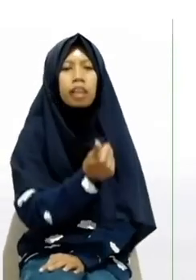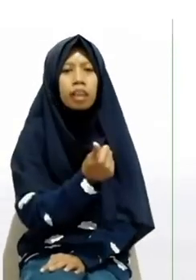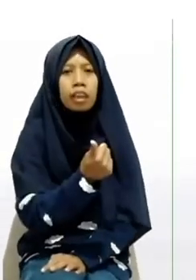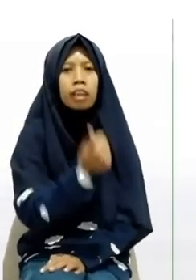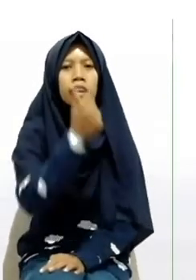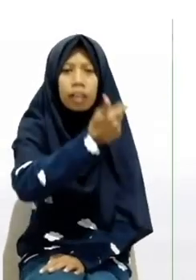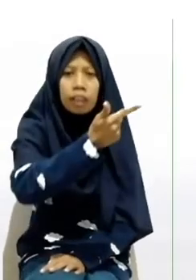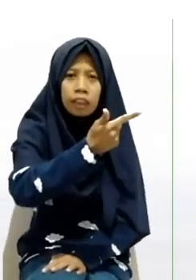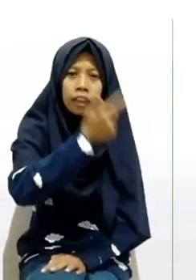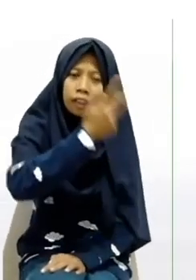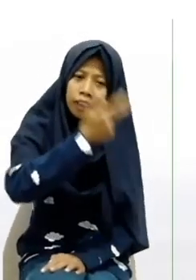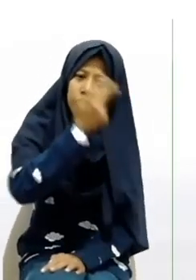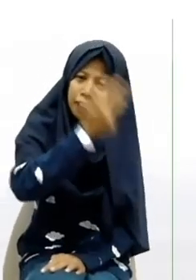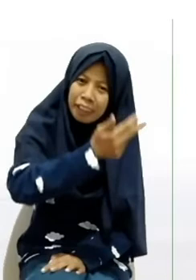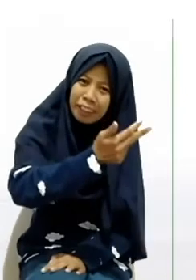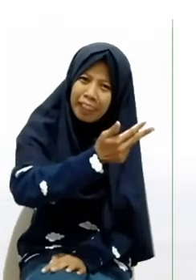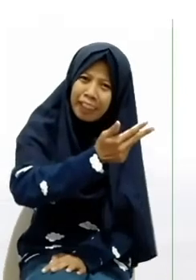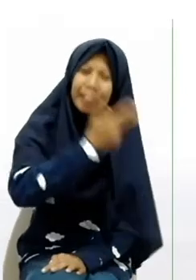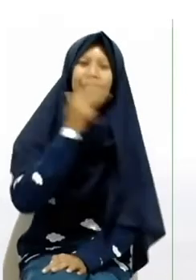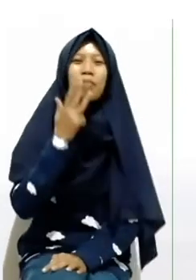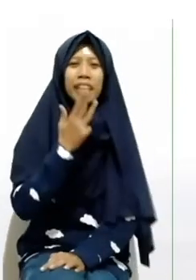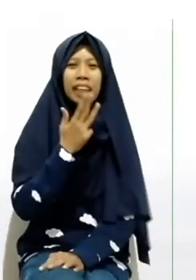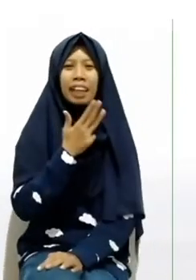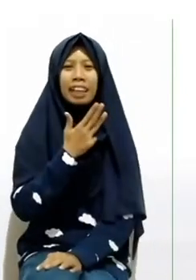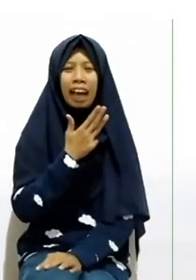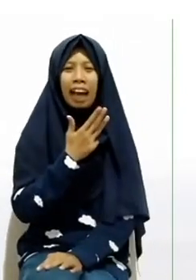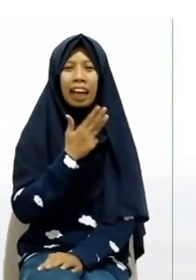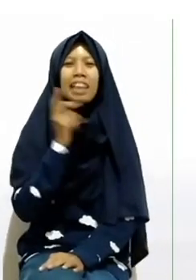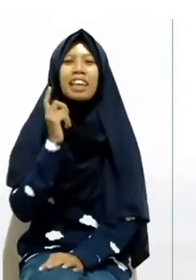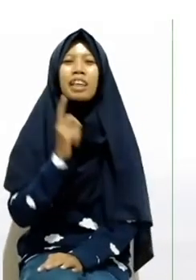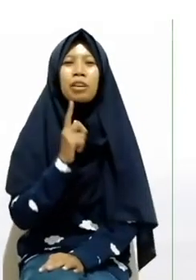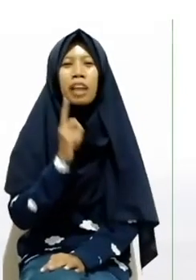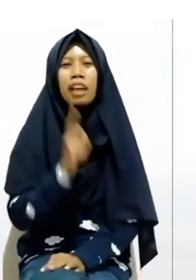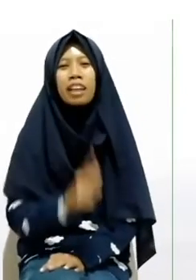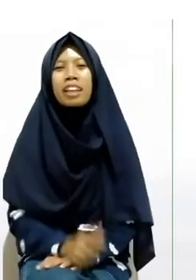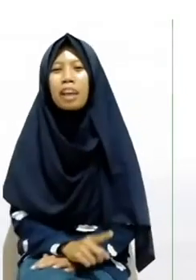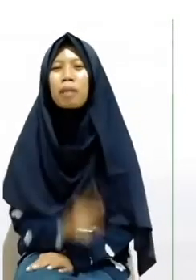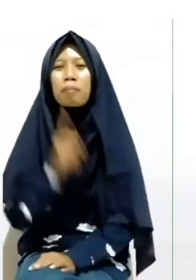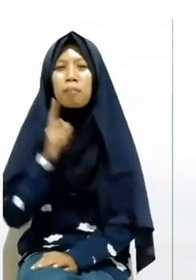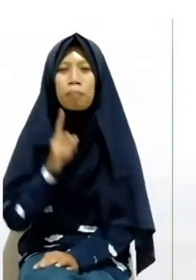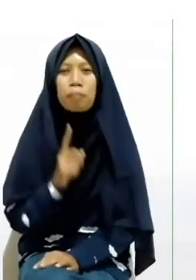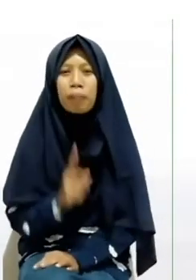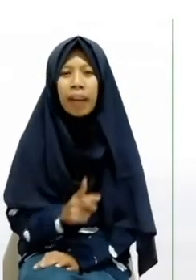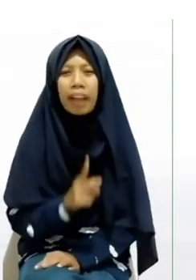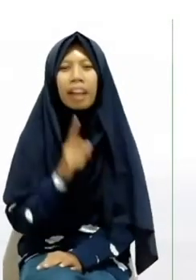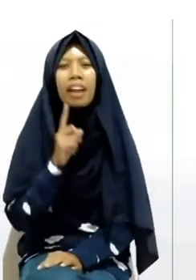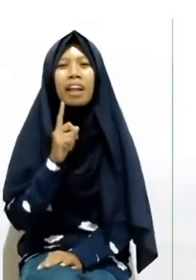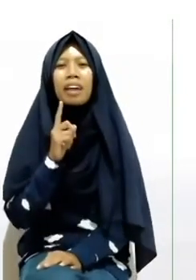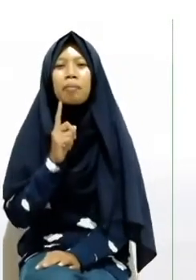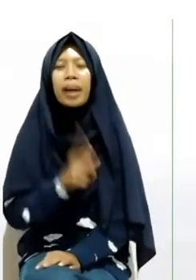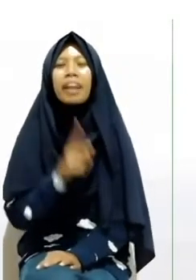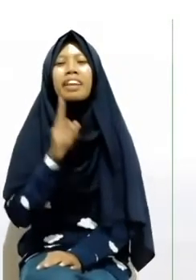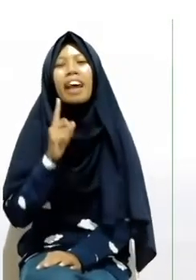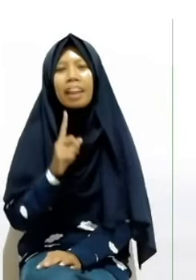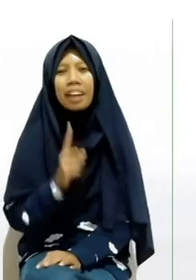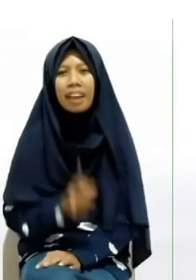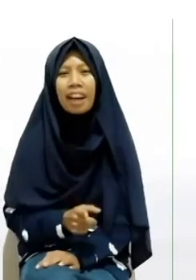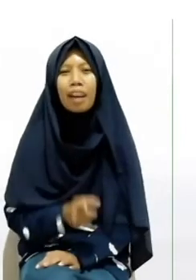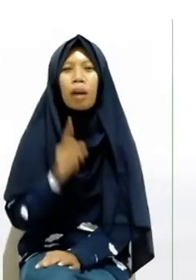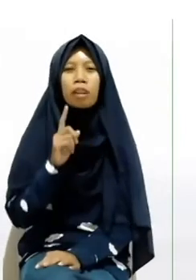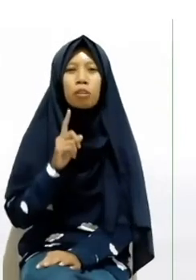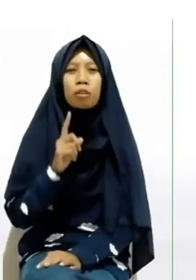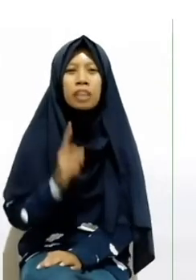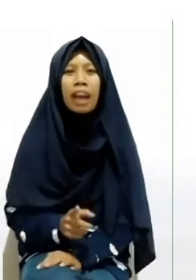kali kring kring kring 4 kalian itu tandanya bel bel